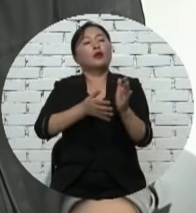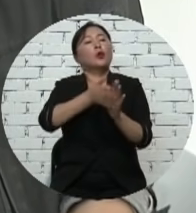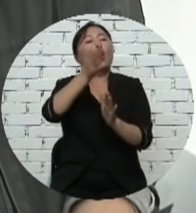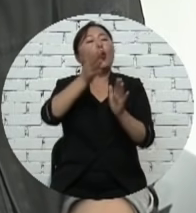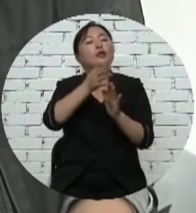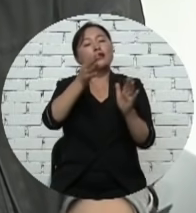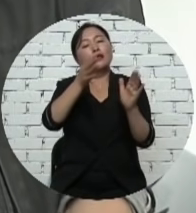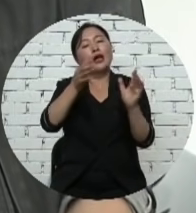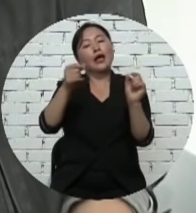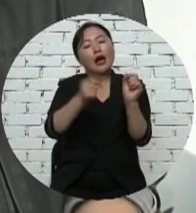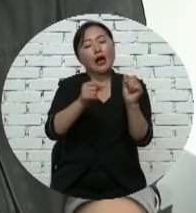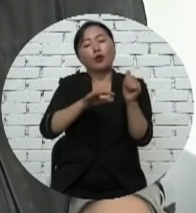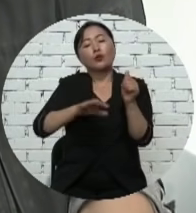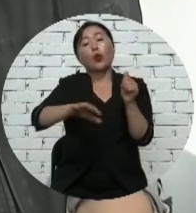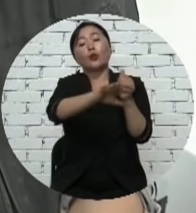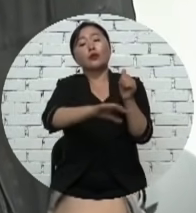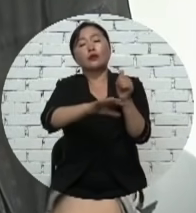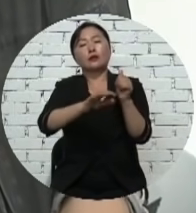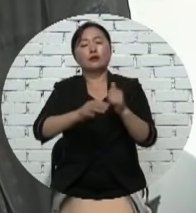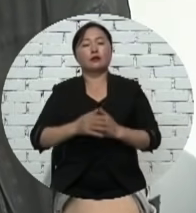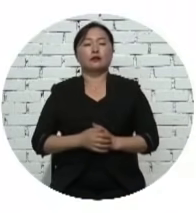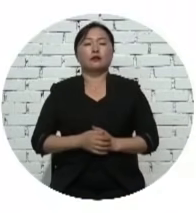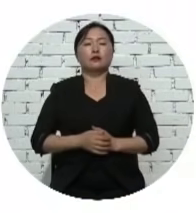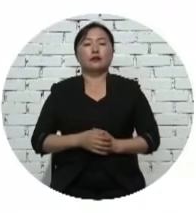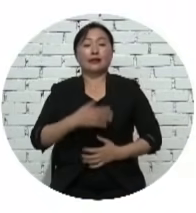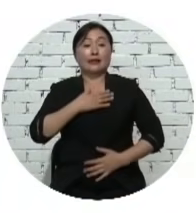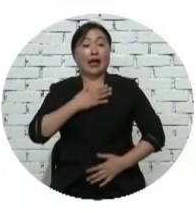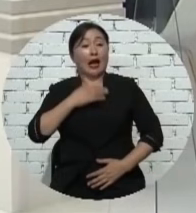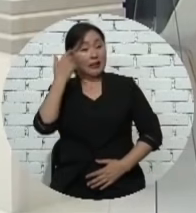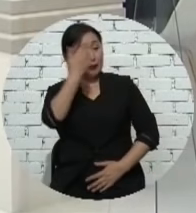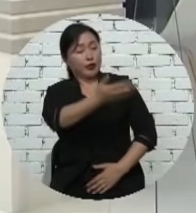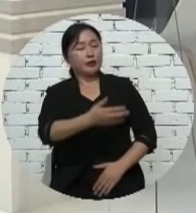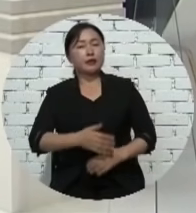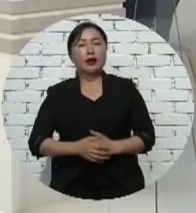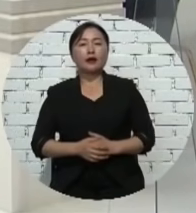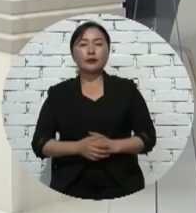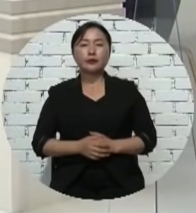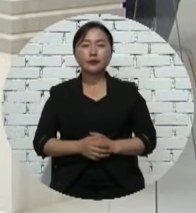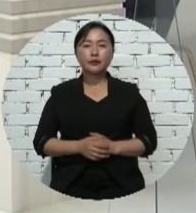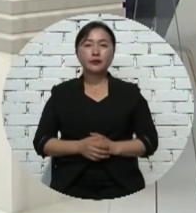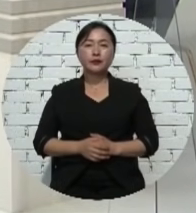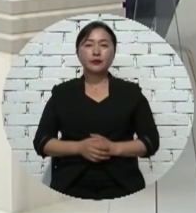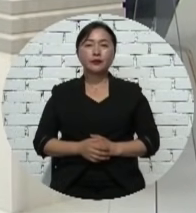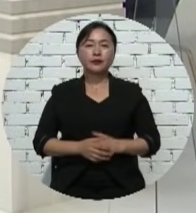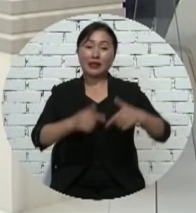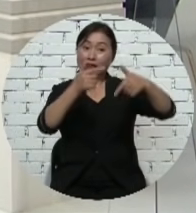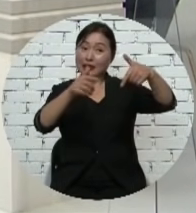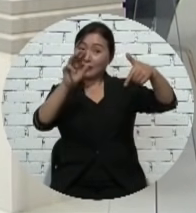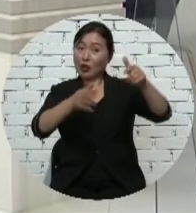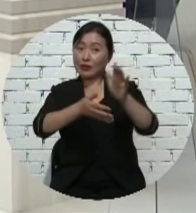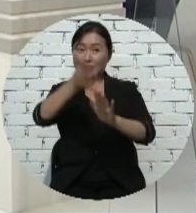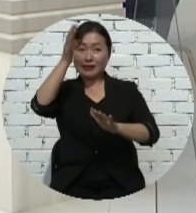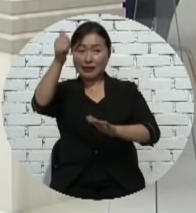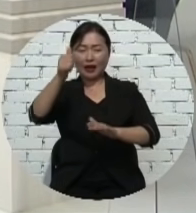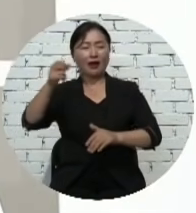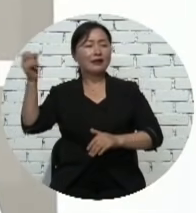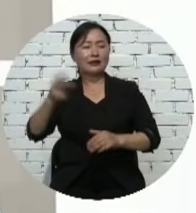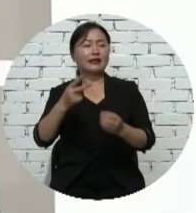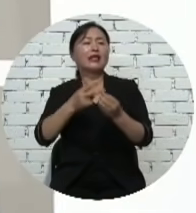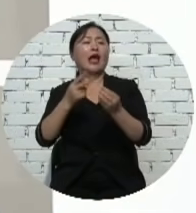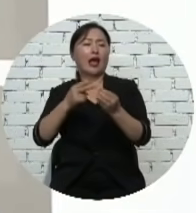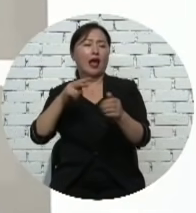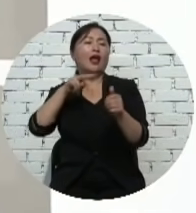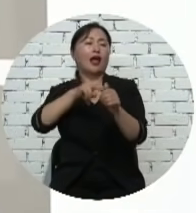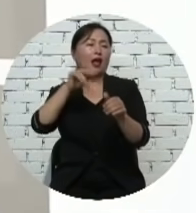인접 지역에 얼마든지 농지가 제가, 있습니다. 제가 질문 네요, 먼저 지금? 좀 드릴게요. 네, 네. 짧게 네. 드릴게요. 그 인천시장을 재선을 하셨어요. 예.